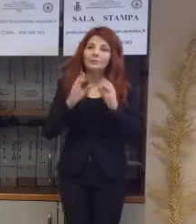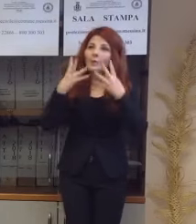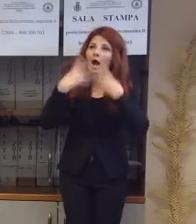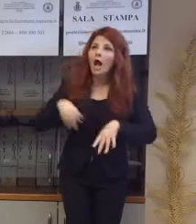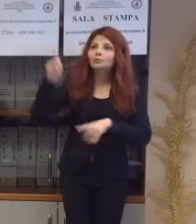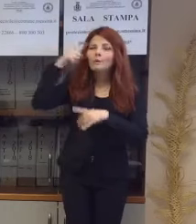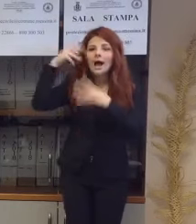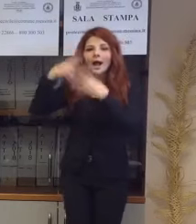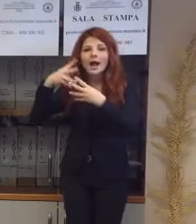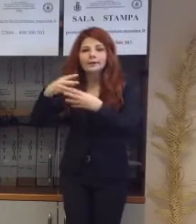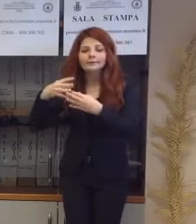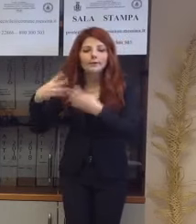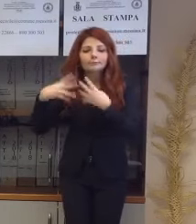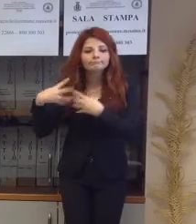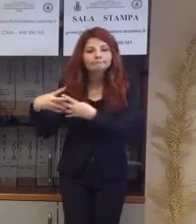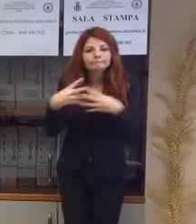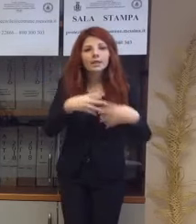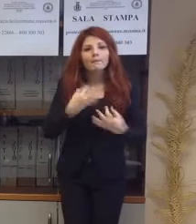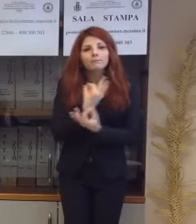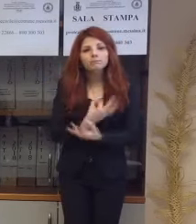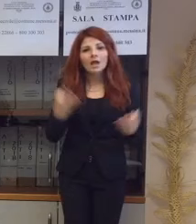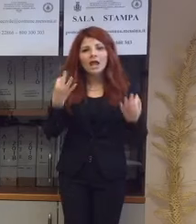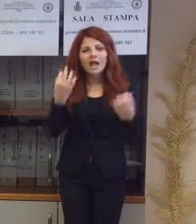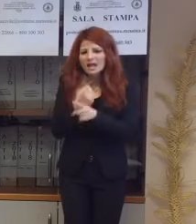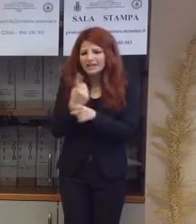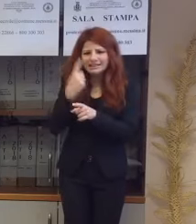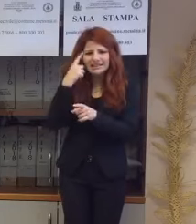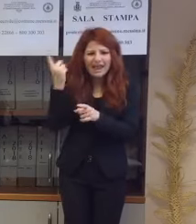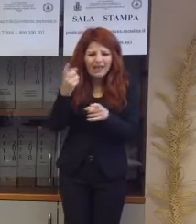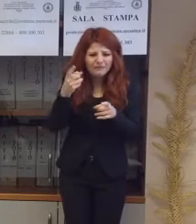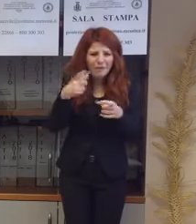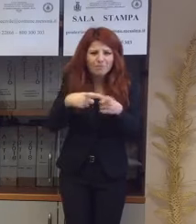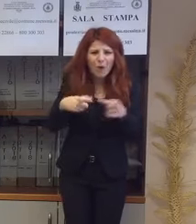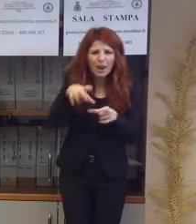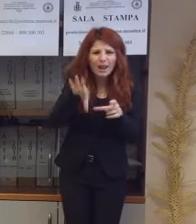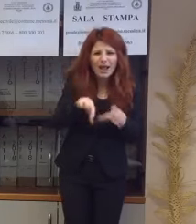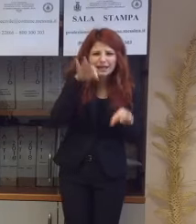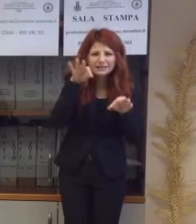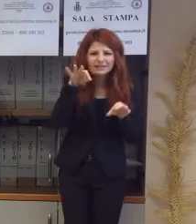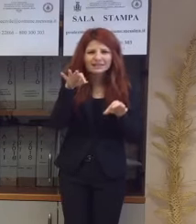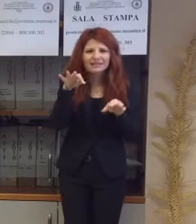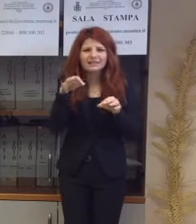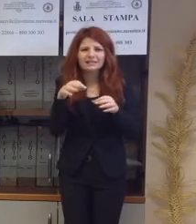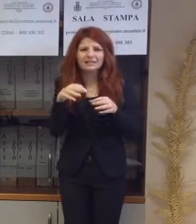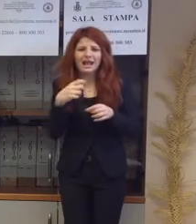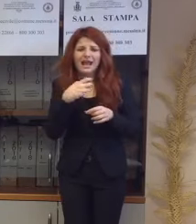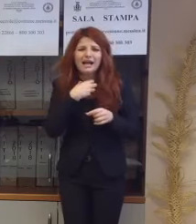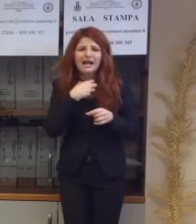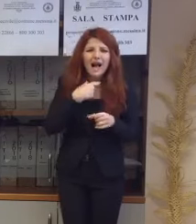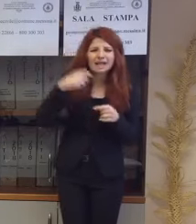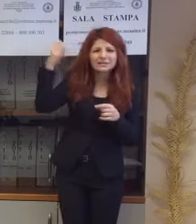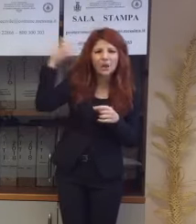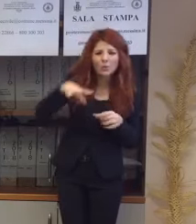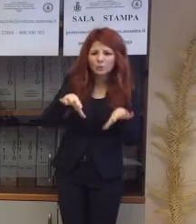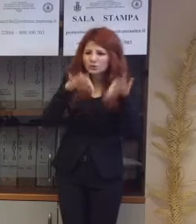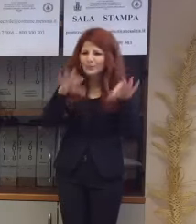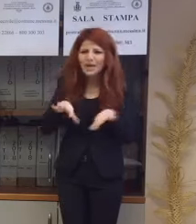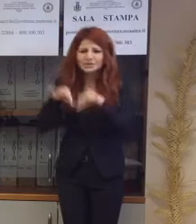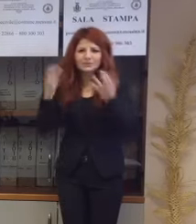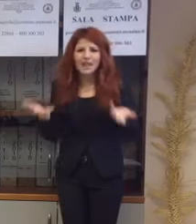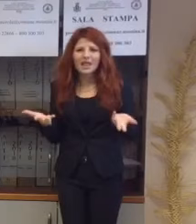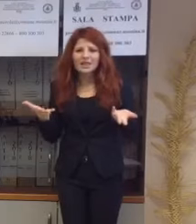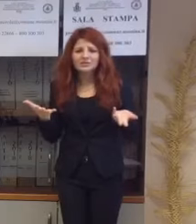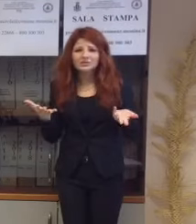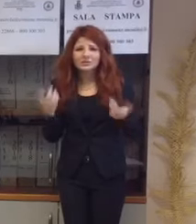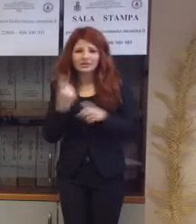in automatico, sospensione delle bollette, sospensione del pagamento Enel, gas. Perché da un lato ci dovete fare stirare il